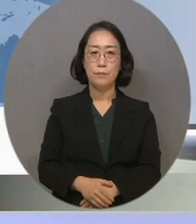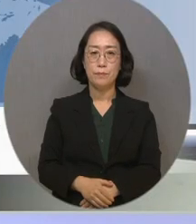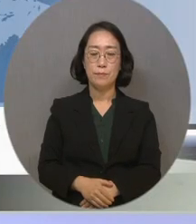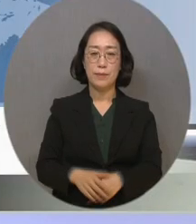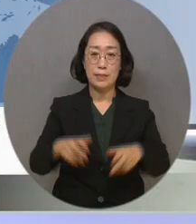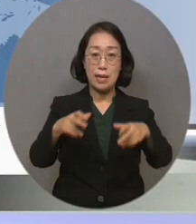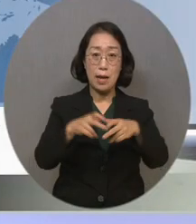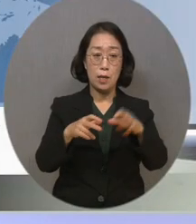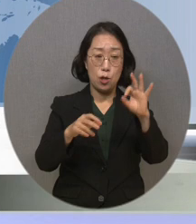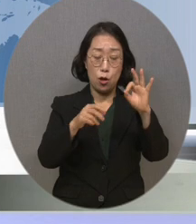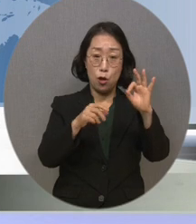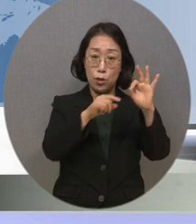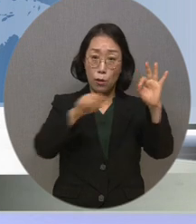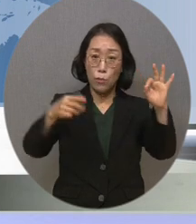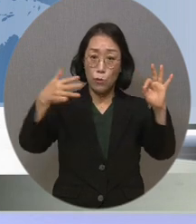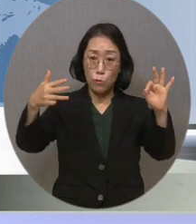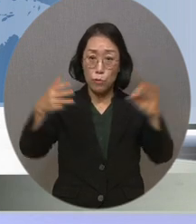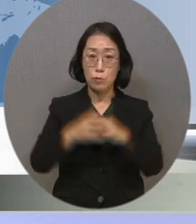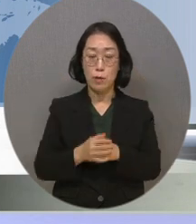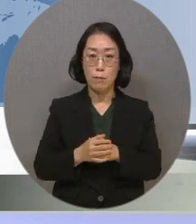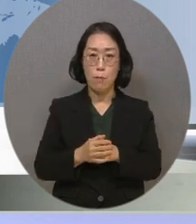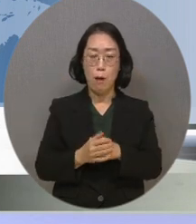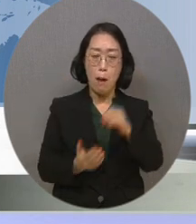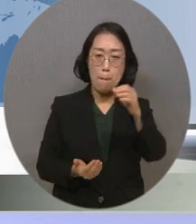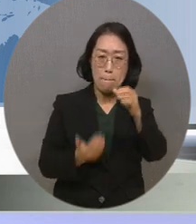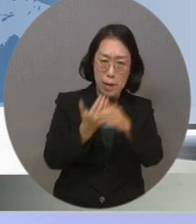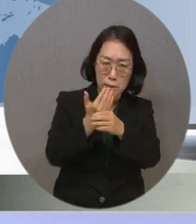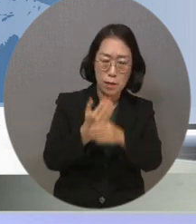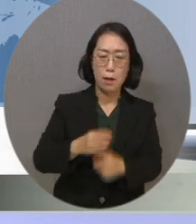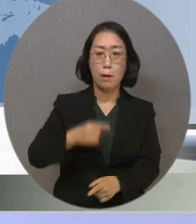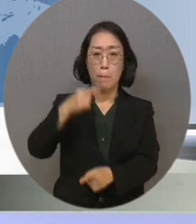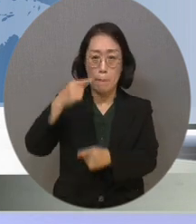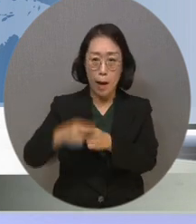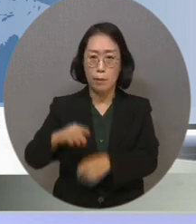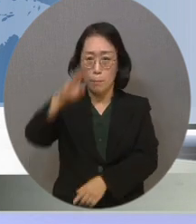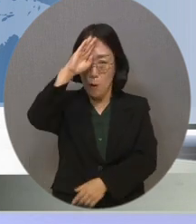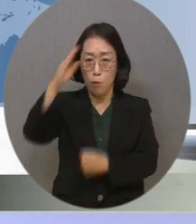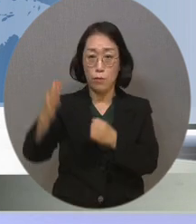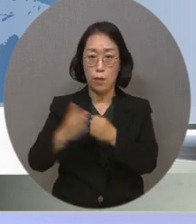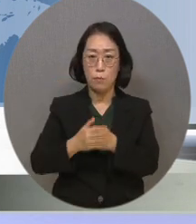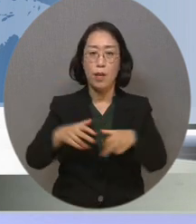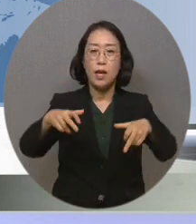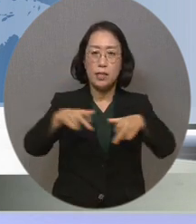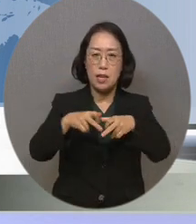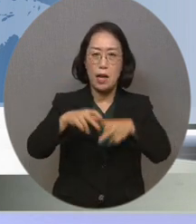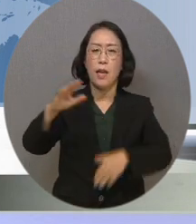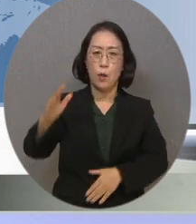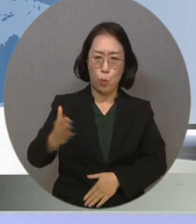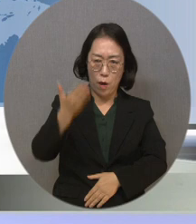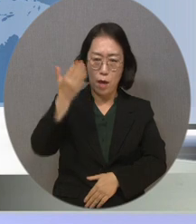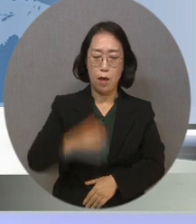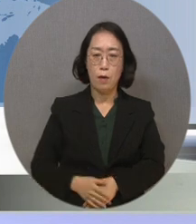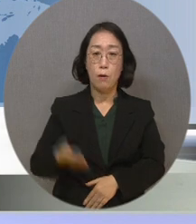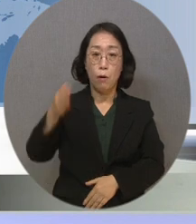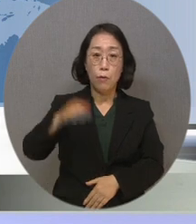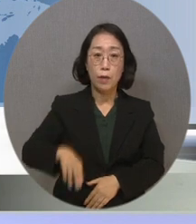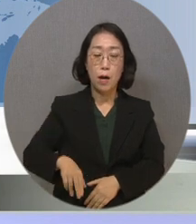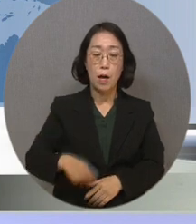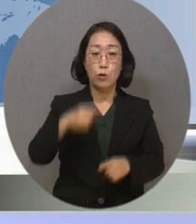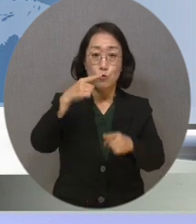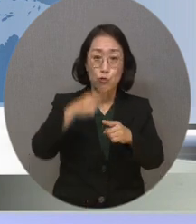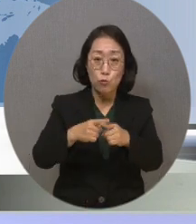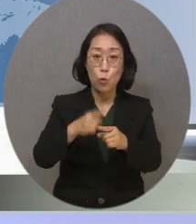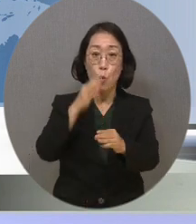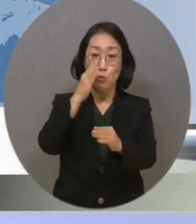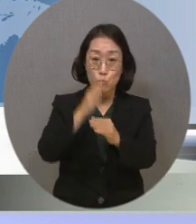장애인 10명 중 8명은 사고나 질병으로 인해 후천적으로 장애를 갖게 됩니다. 하지만 이런